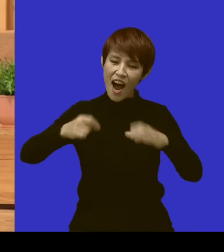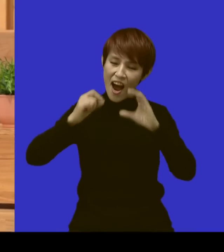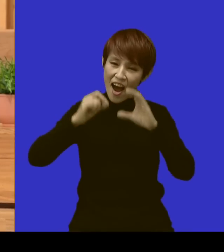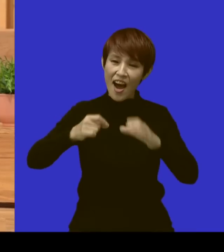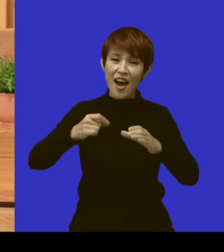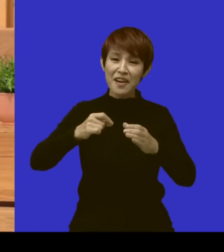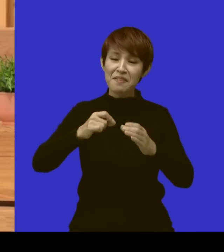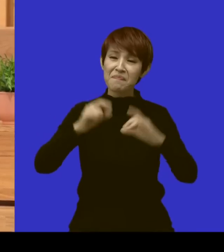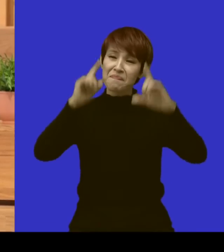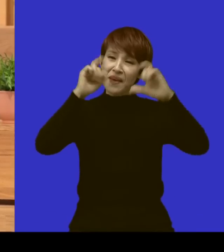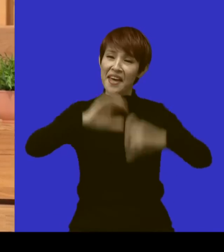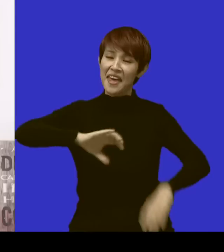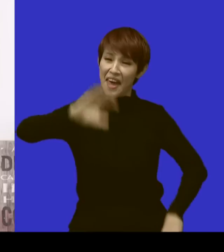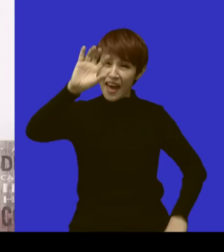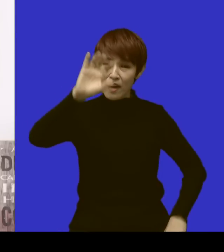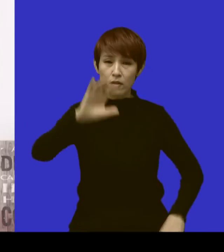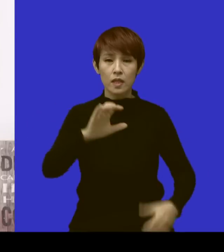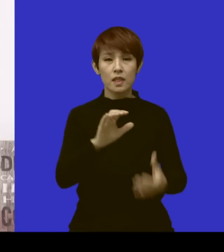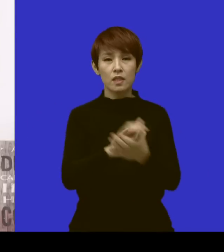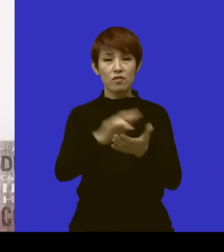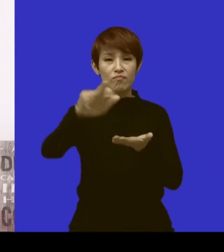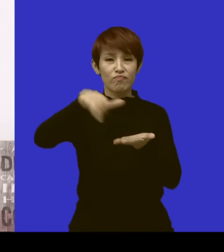톡이 와요. 뭐 하는 짓이냐고.